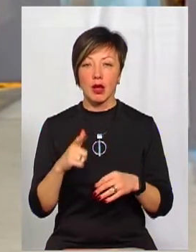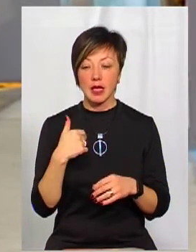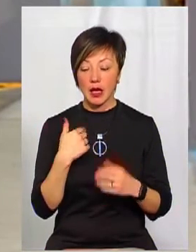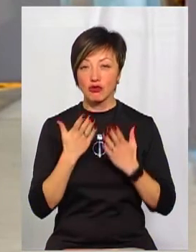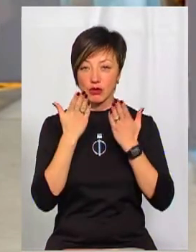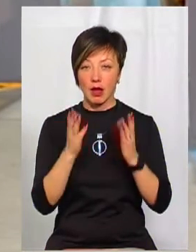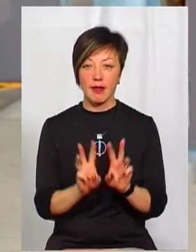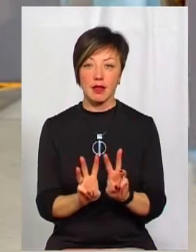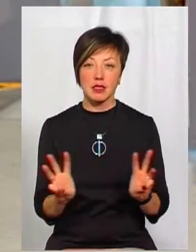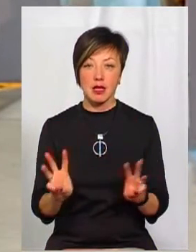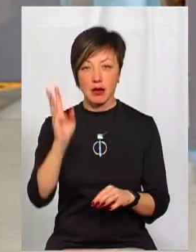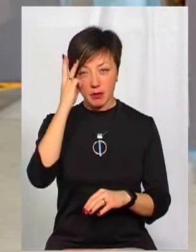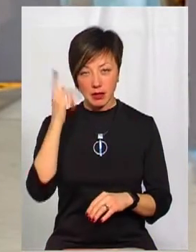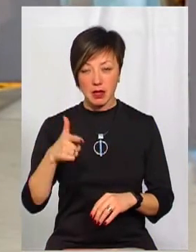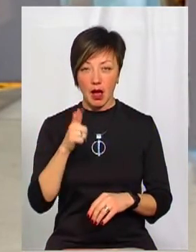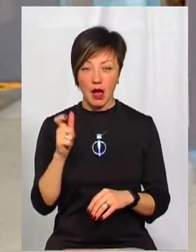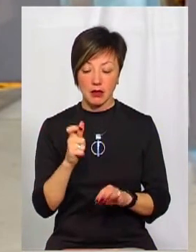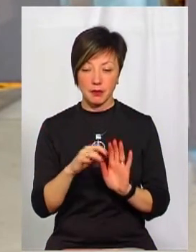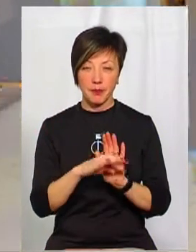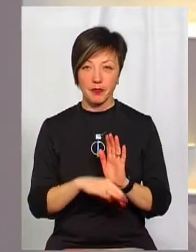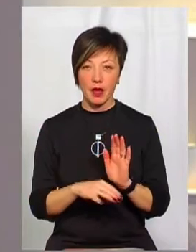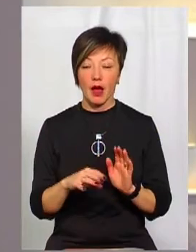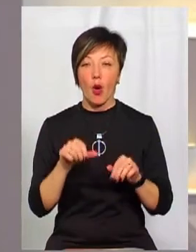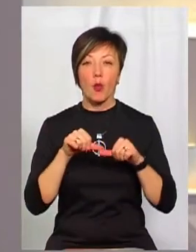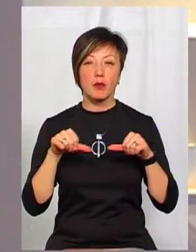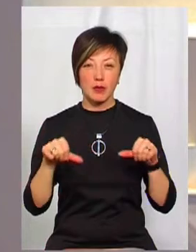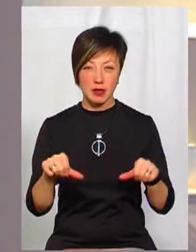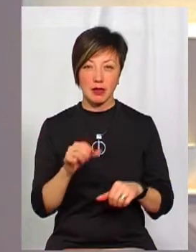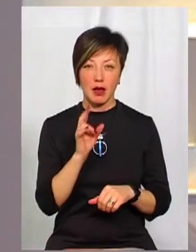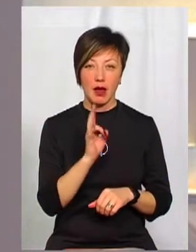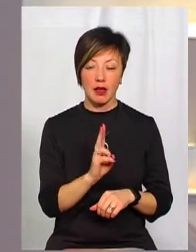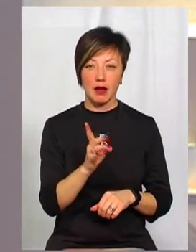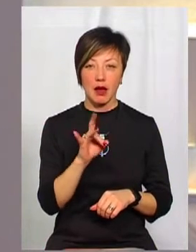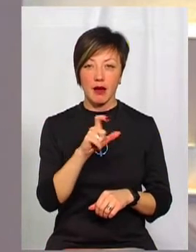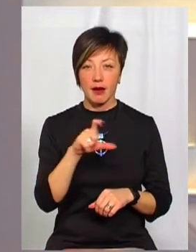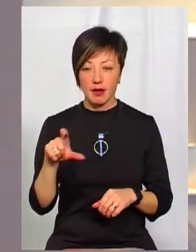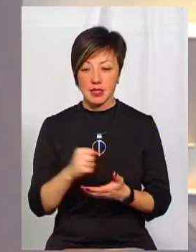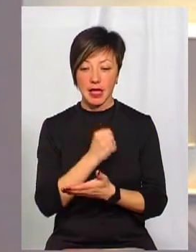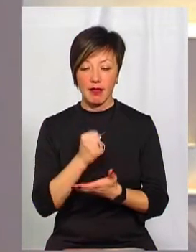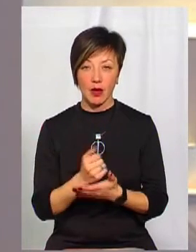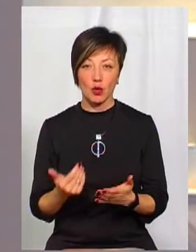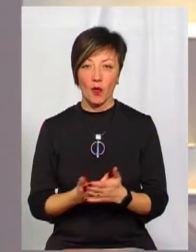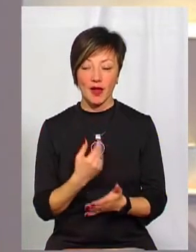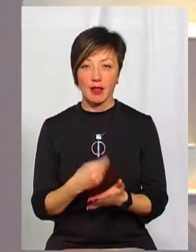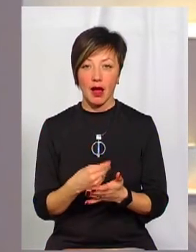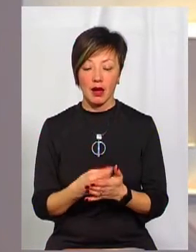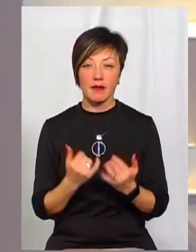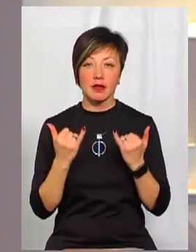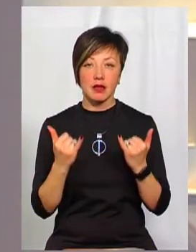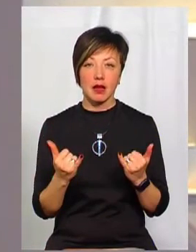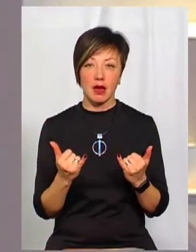Читала на сайті Хмельницькгазу є стаття про те, що НКРЕБ, ви згадували про те, 24 грудня затвердив новий тариф